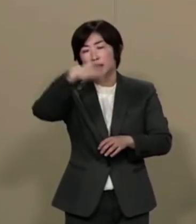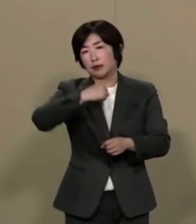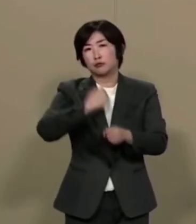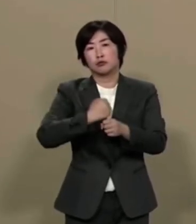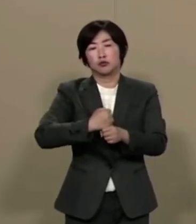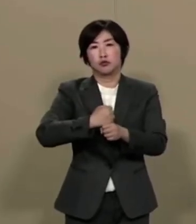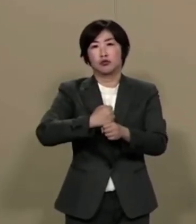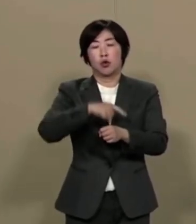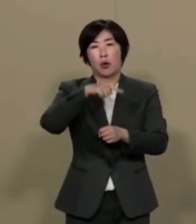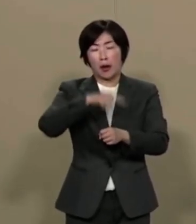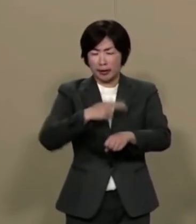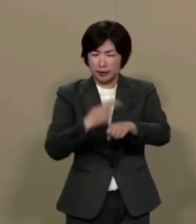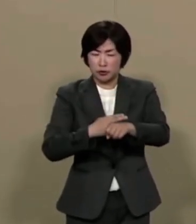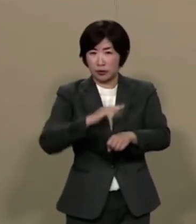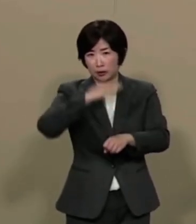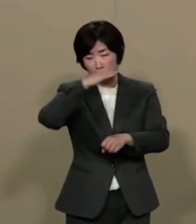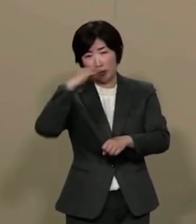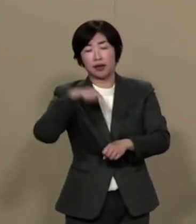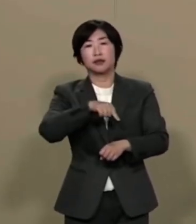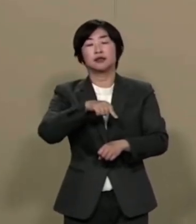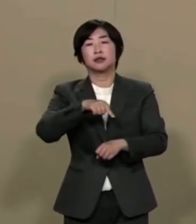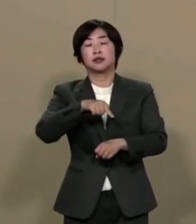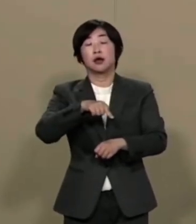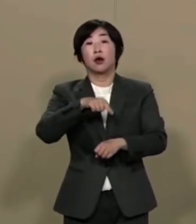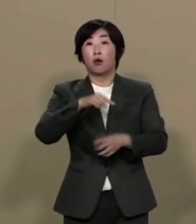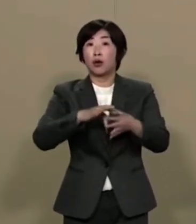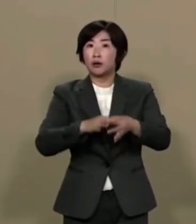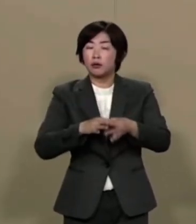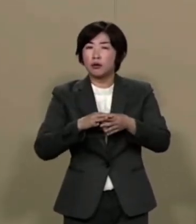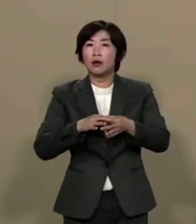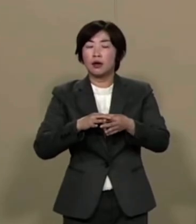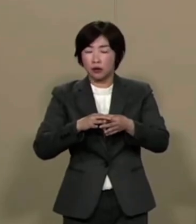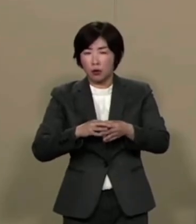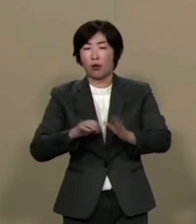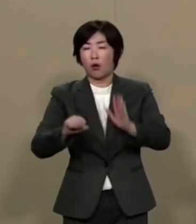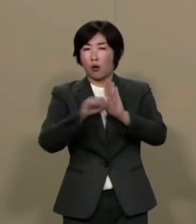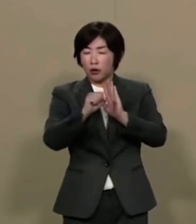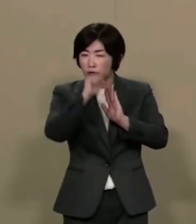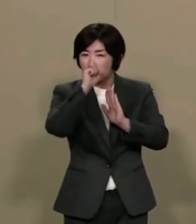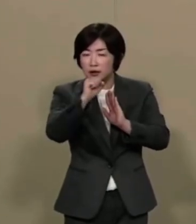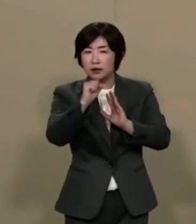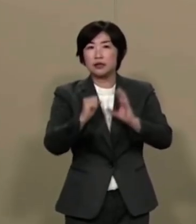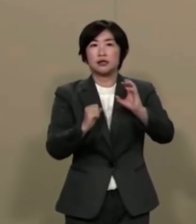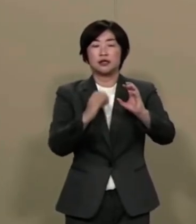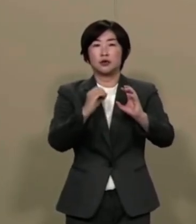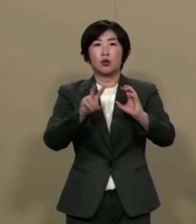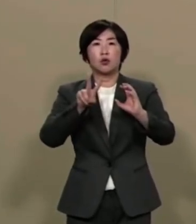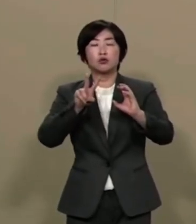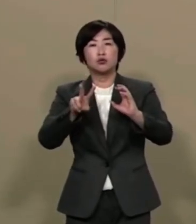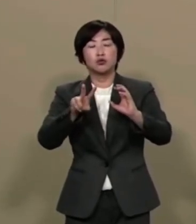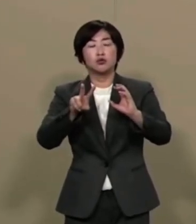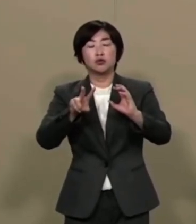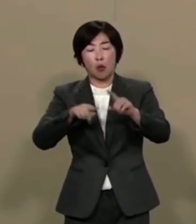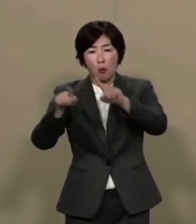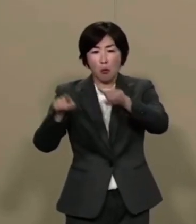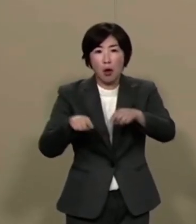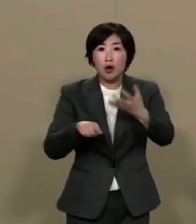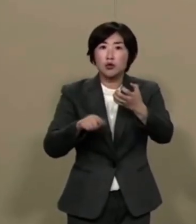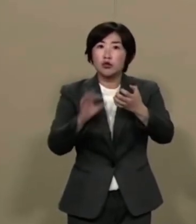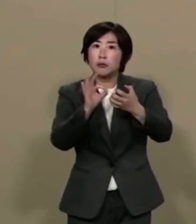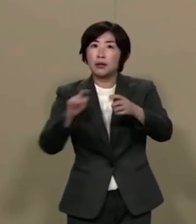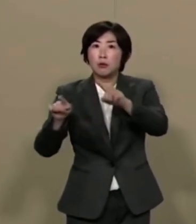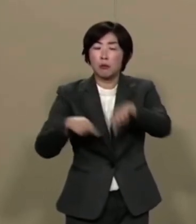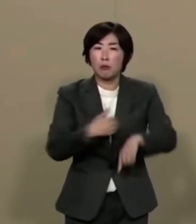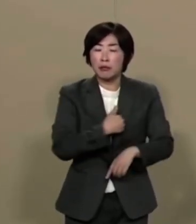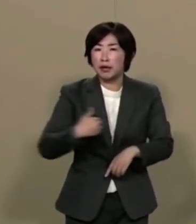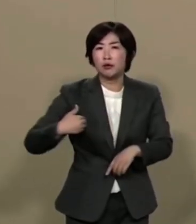ていますこの日本の最新の火力発電によって大変効率がいいそしてCO2の吸収も9割ほど抑えられるこういうもの